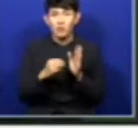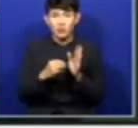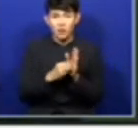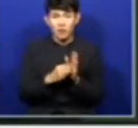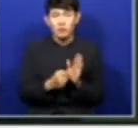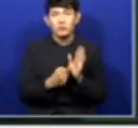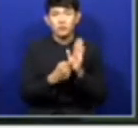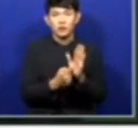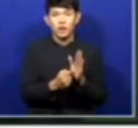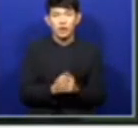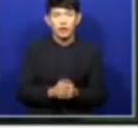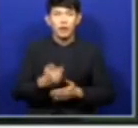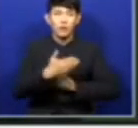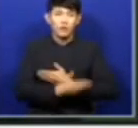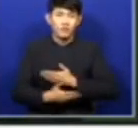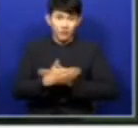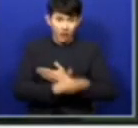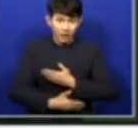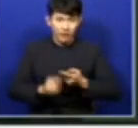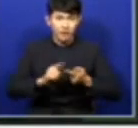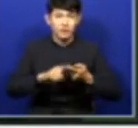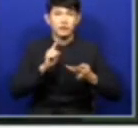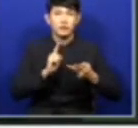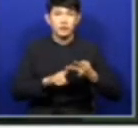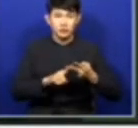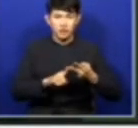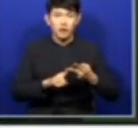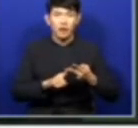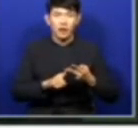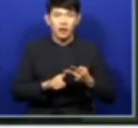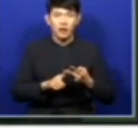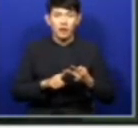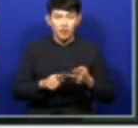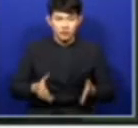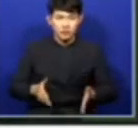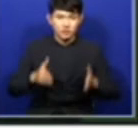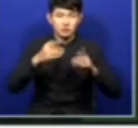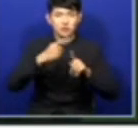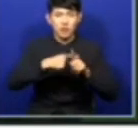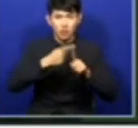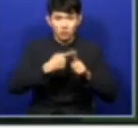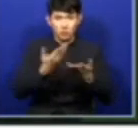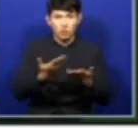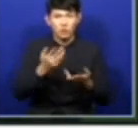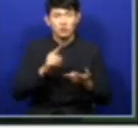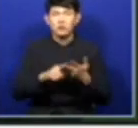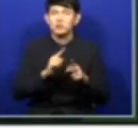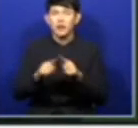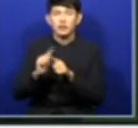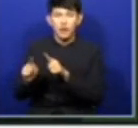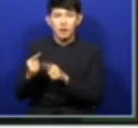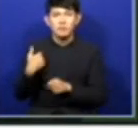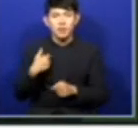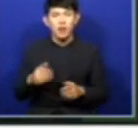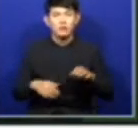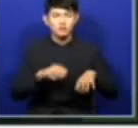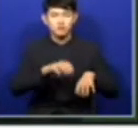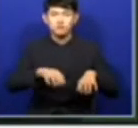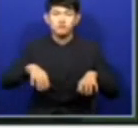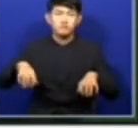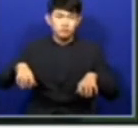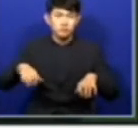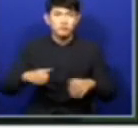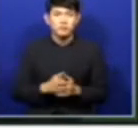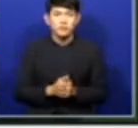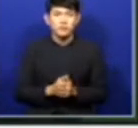าจะเป็นการรถไฟไม่ว่าจะเป็นกรมธนารักษ์และอีกหลายหน่วยงานที่มีอยู่เขาก็ไม่